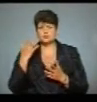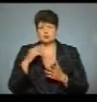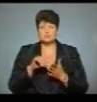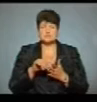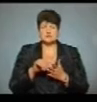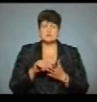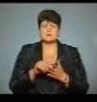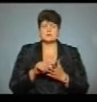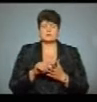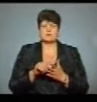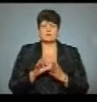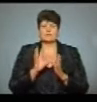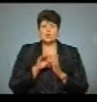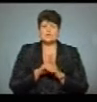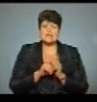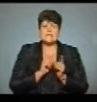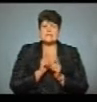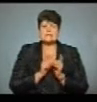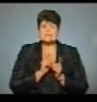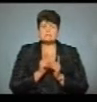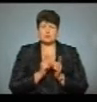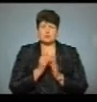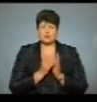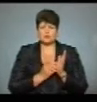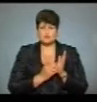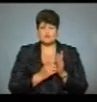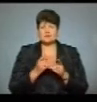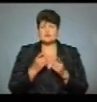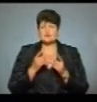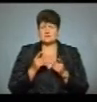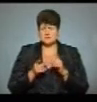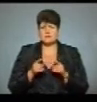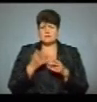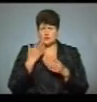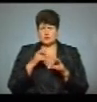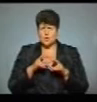представників одного з кандидатів, вносила зміни до протоколу. Насправді, коли розібралася, вона